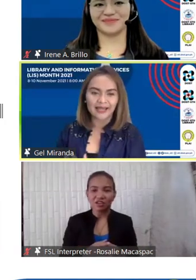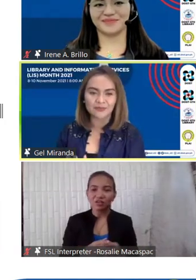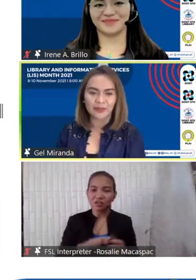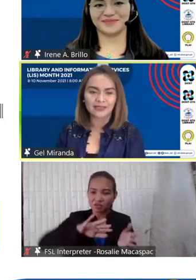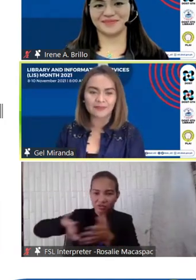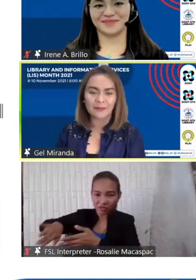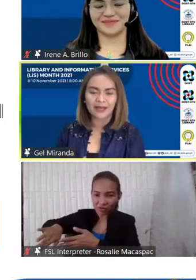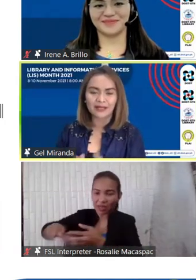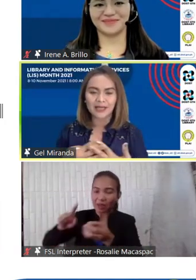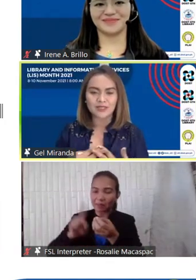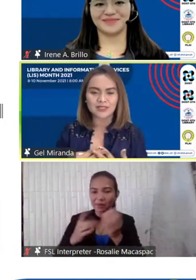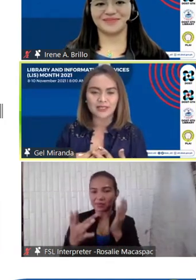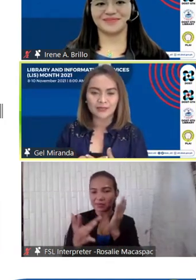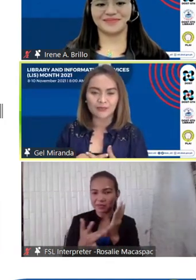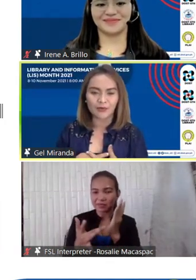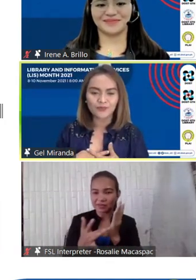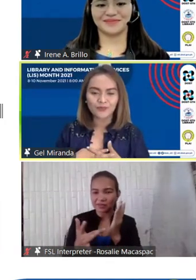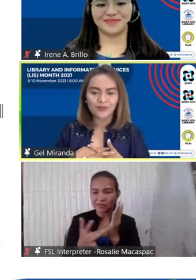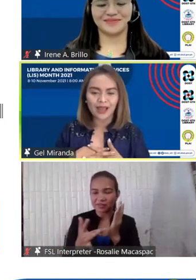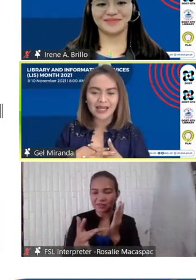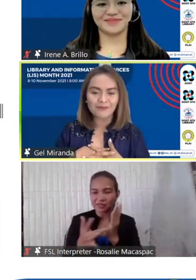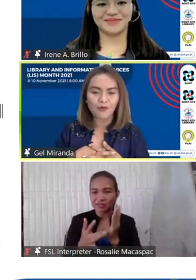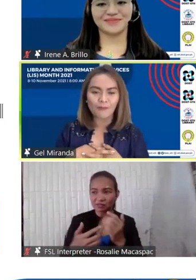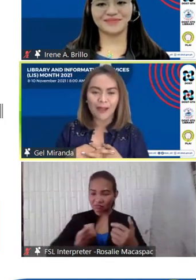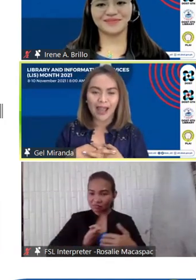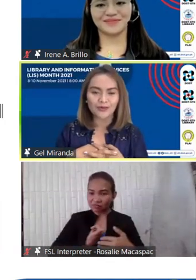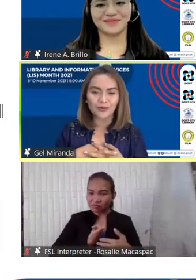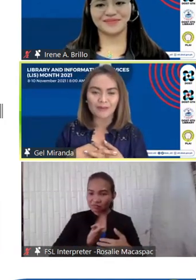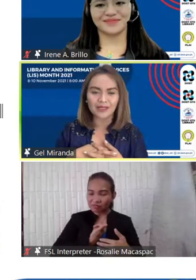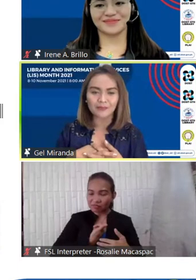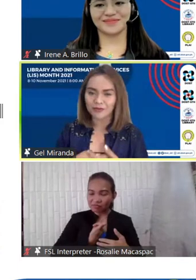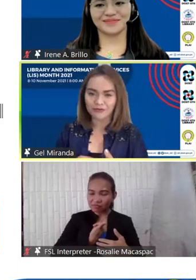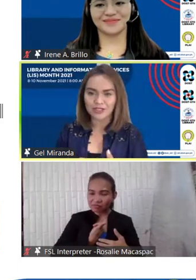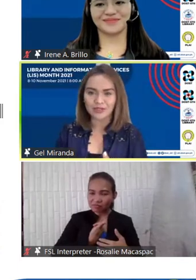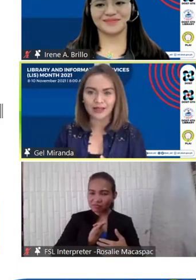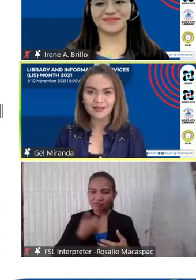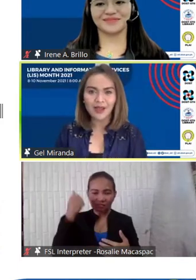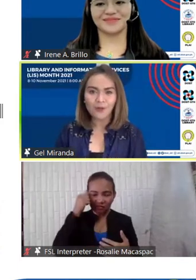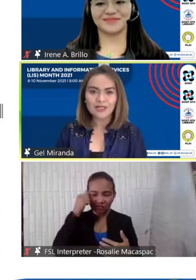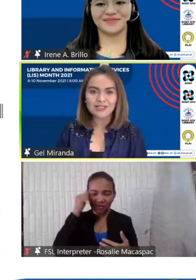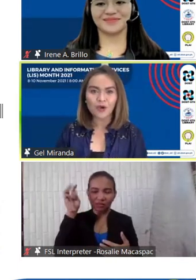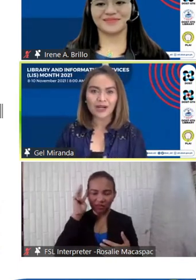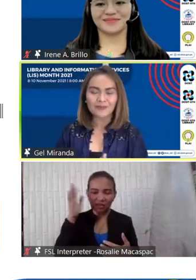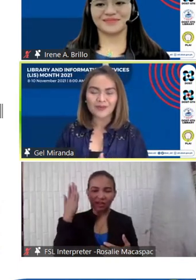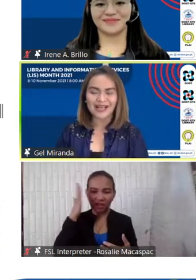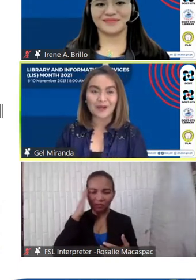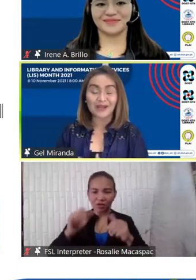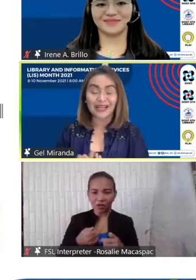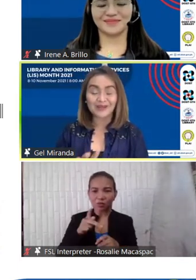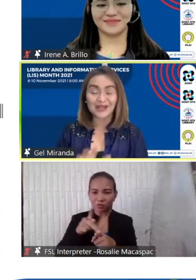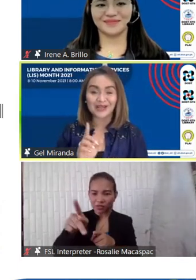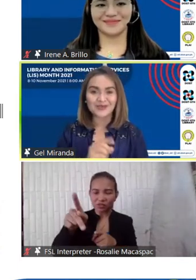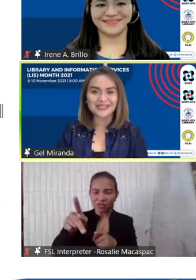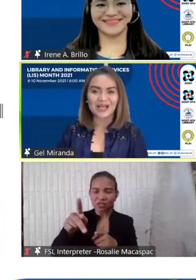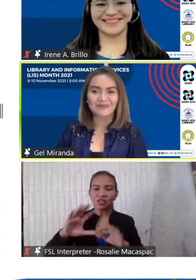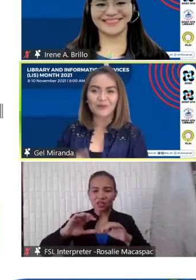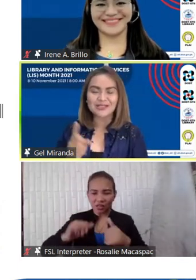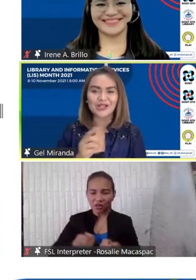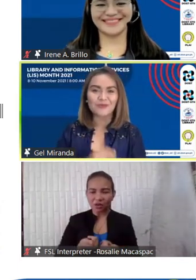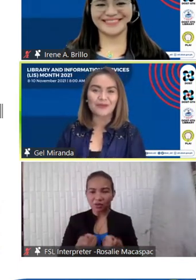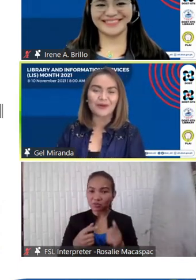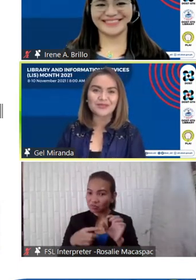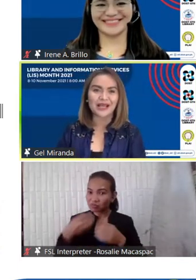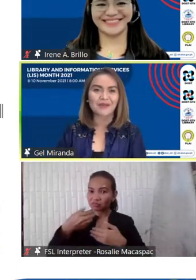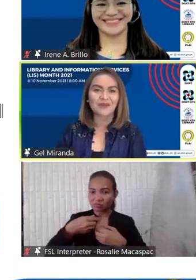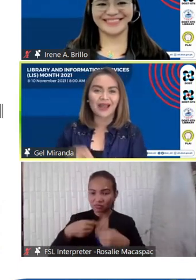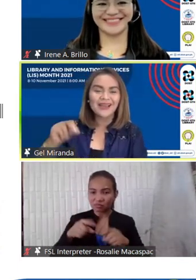technical aspect, diba parang ikaw sa sarili mo, alam mo kung paano ka maging professional once na humarap ka sa camera. Ito lagi ko sinasabi, once